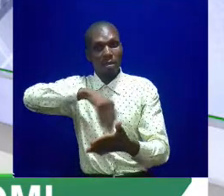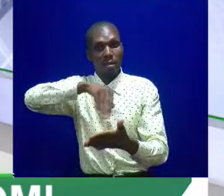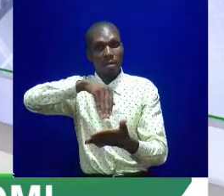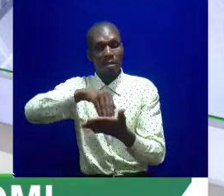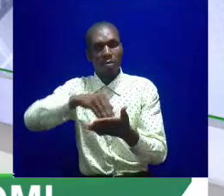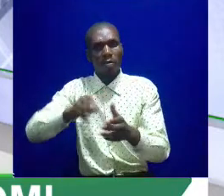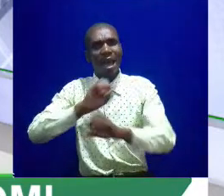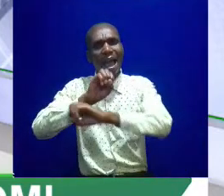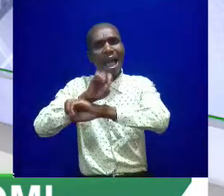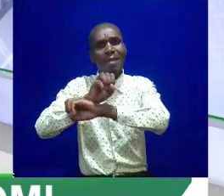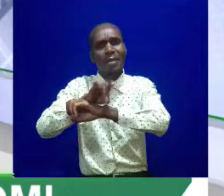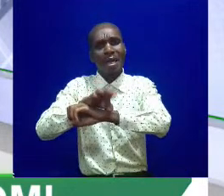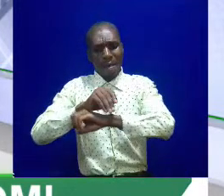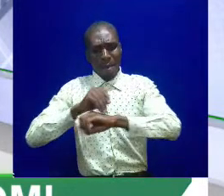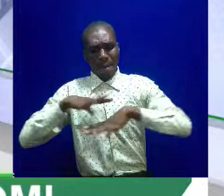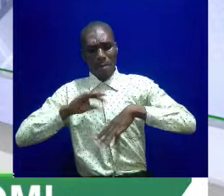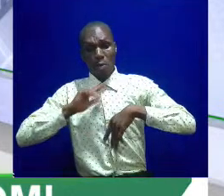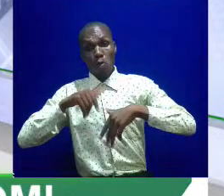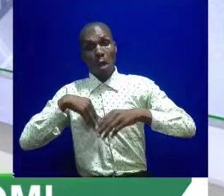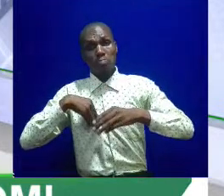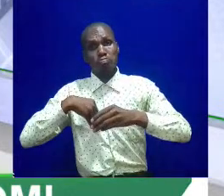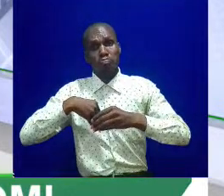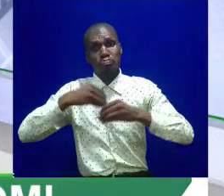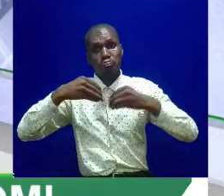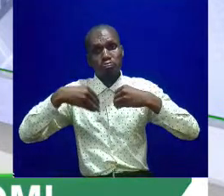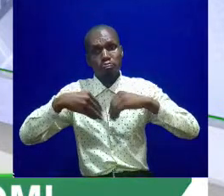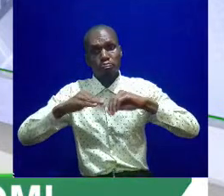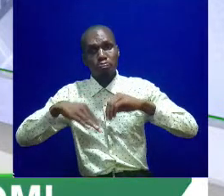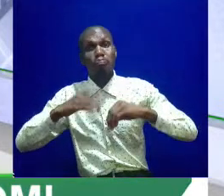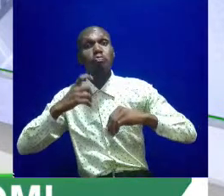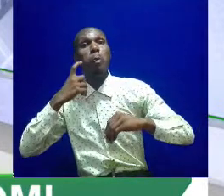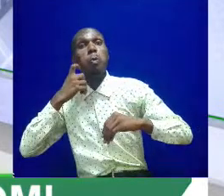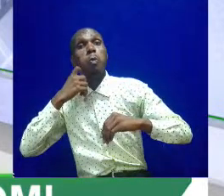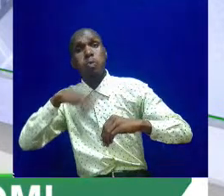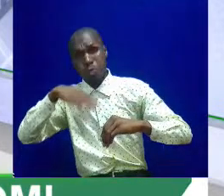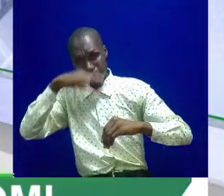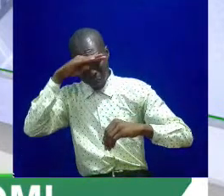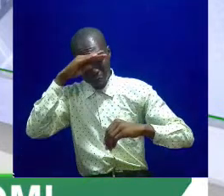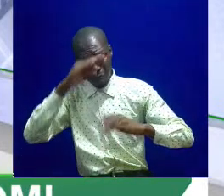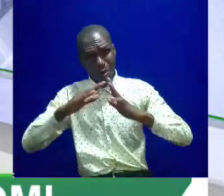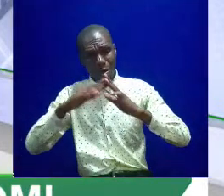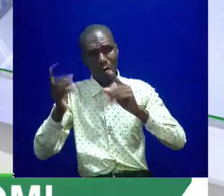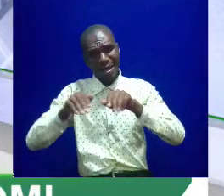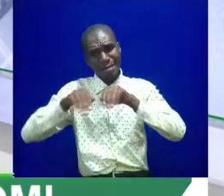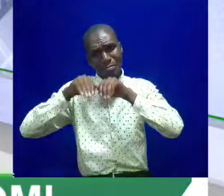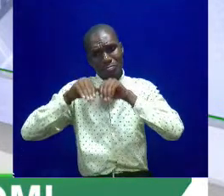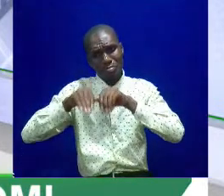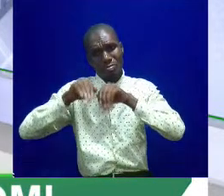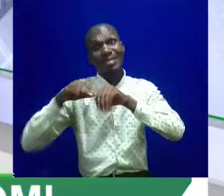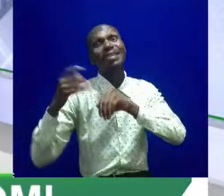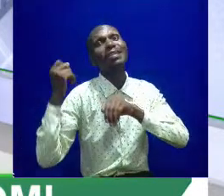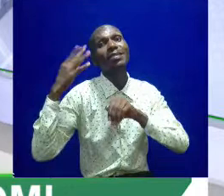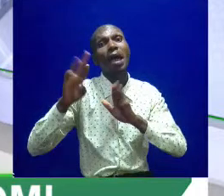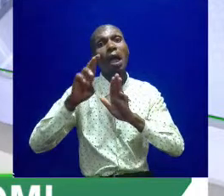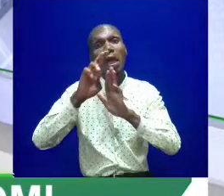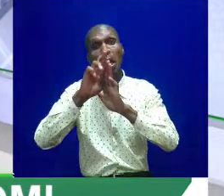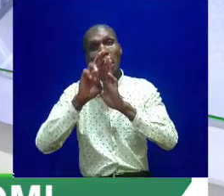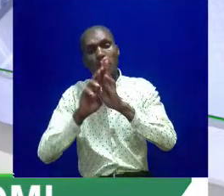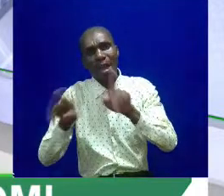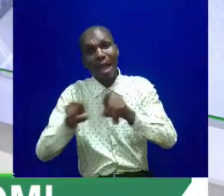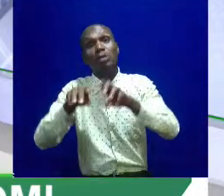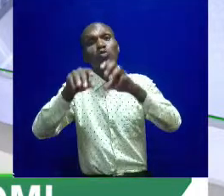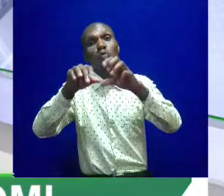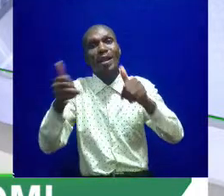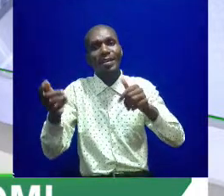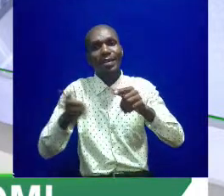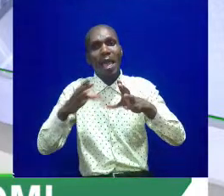abantu bali babwate chiduka chioko niye binyuwa biogo tindia kwenye kia muna angu bugate ya bare amachiko aliabu enerate wikiranu